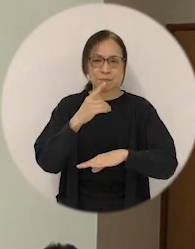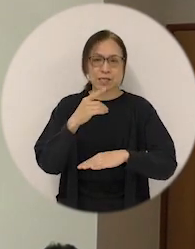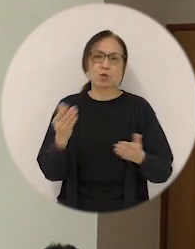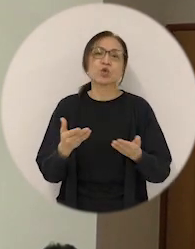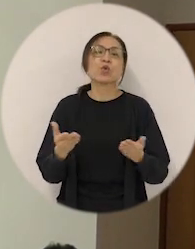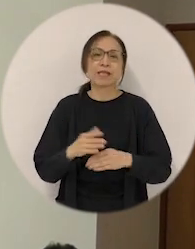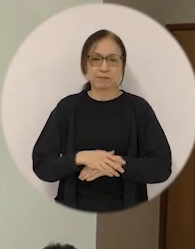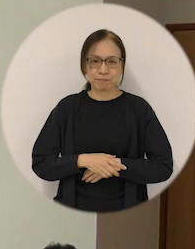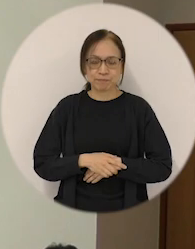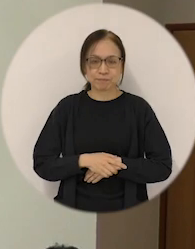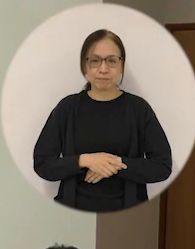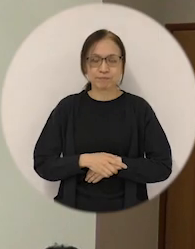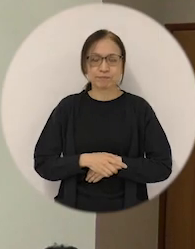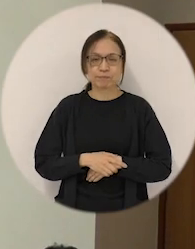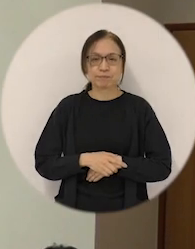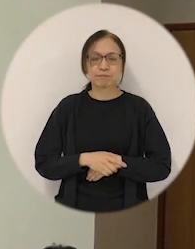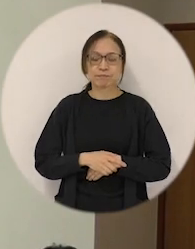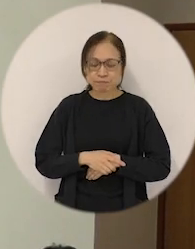はい、で